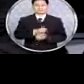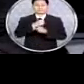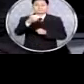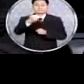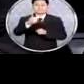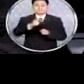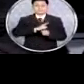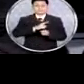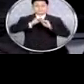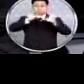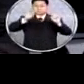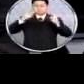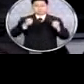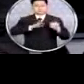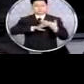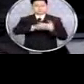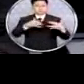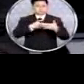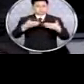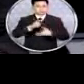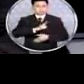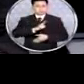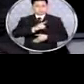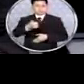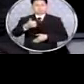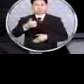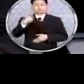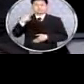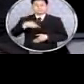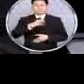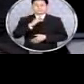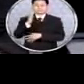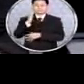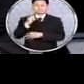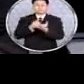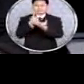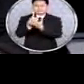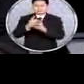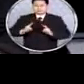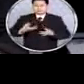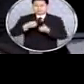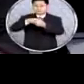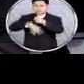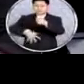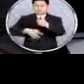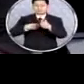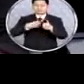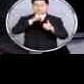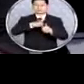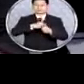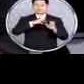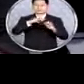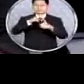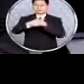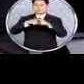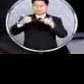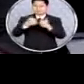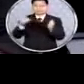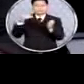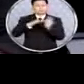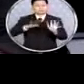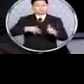你一再宣扬在外交上的成就，但在参与政府间国际组织方面，除了世界卫生大会以外，到目前为